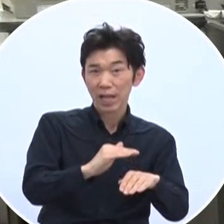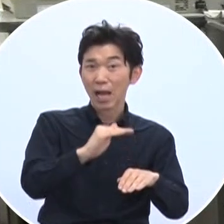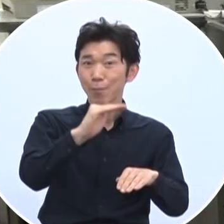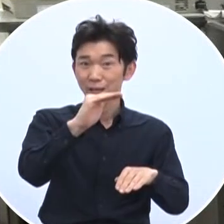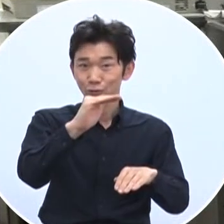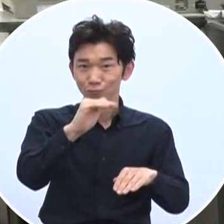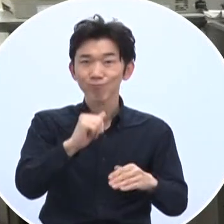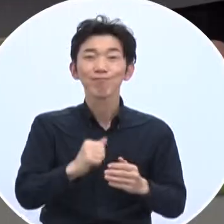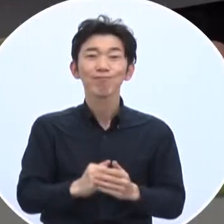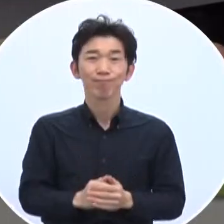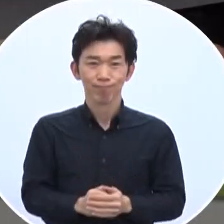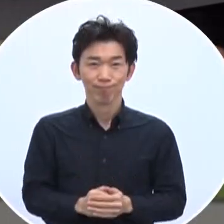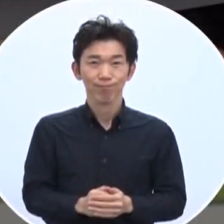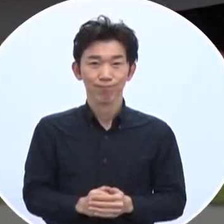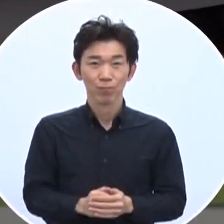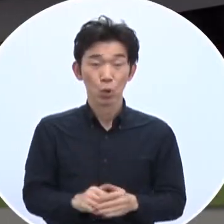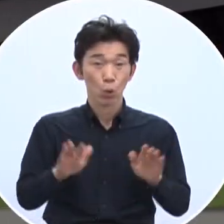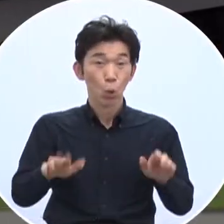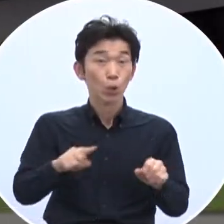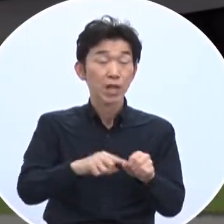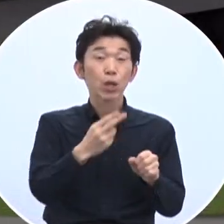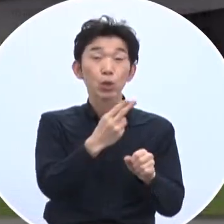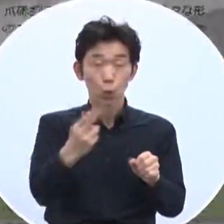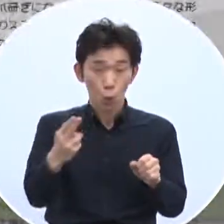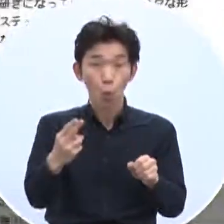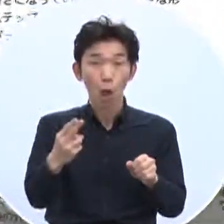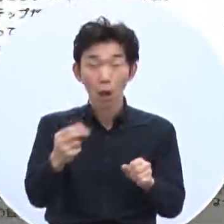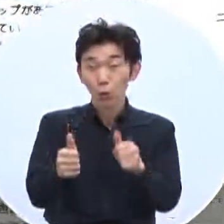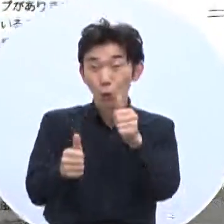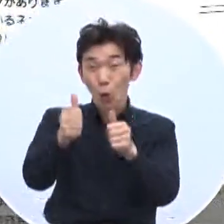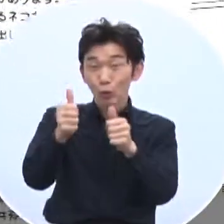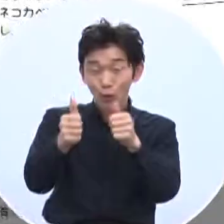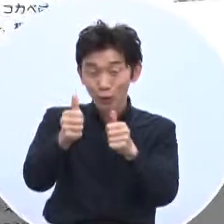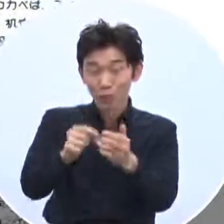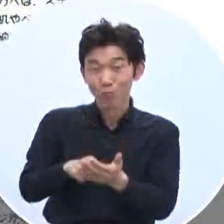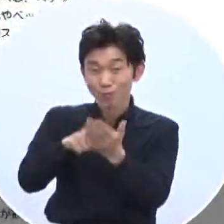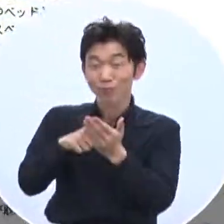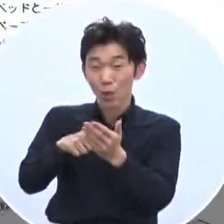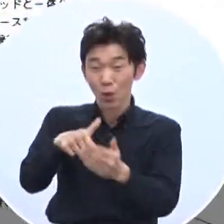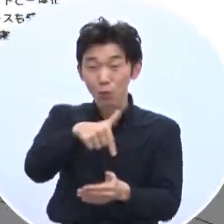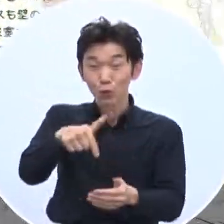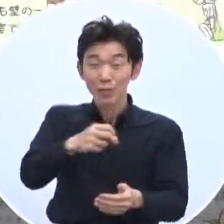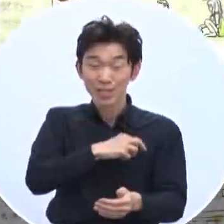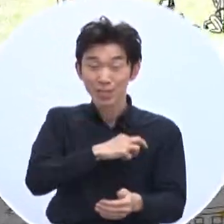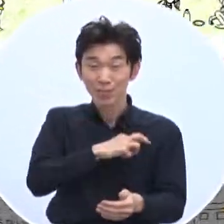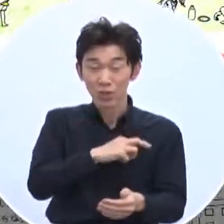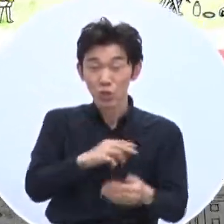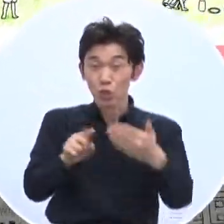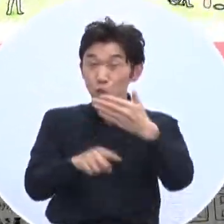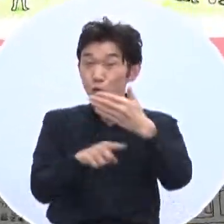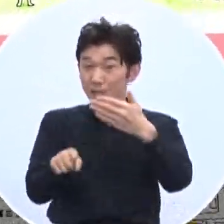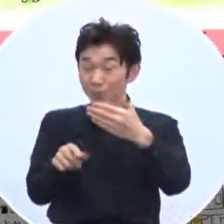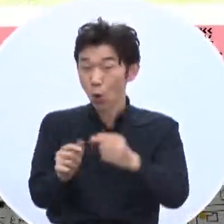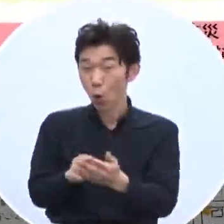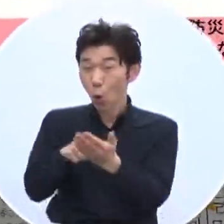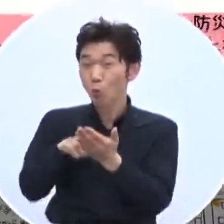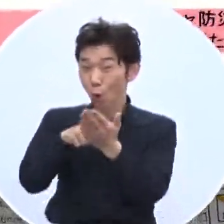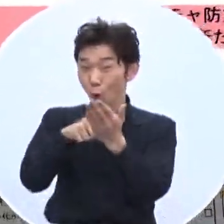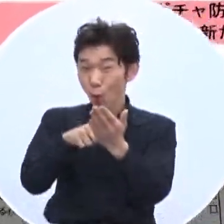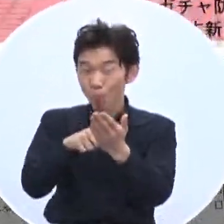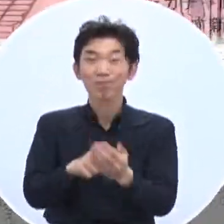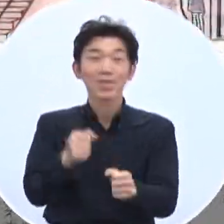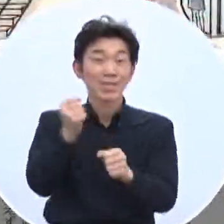ことをしています。 今年度は各種のコンクールへ部員9人が応募しました。その作品がこ